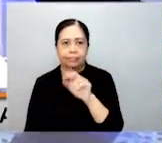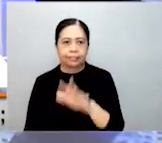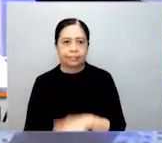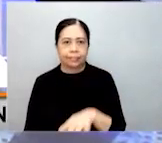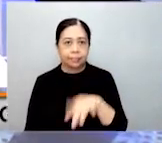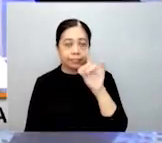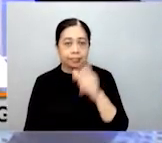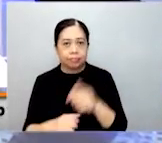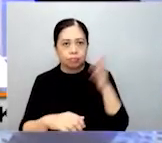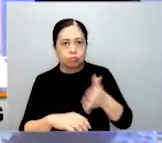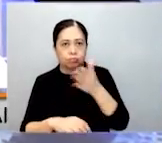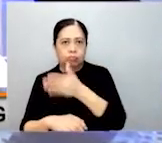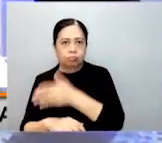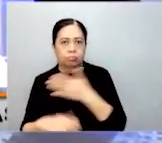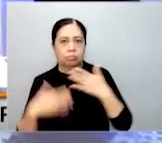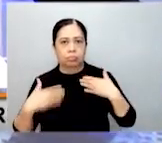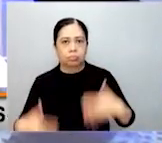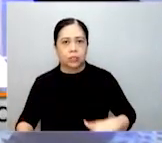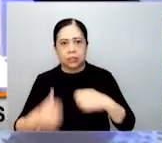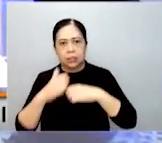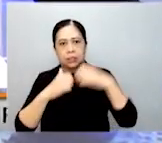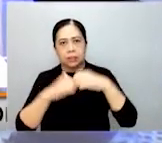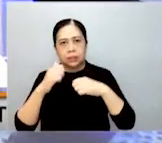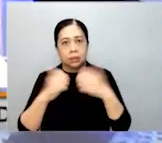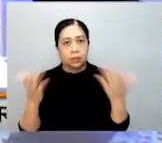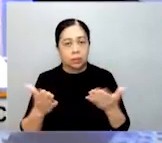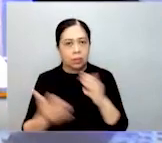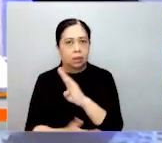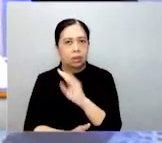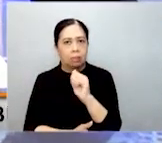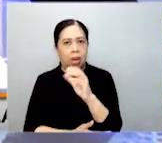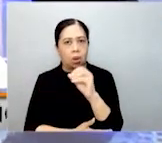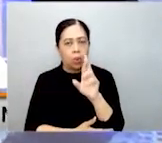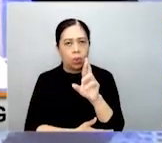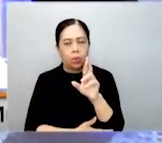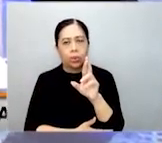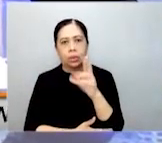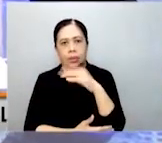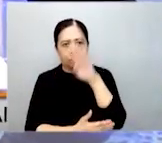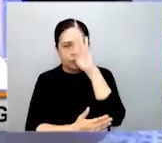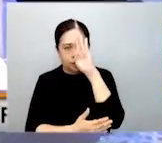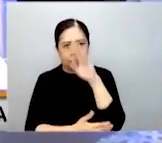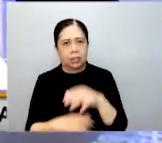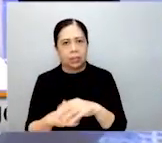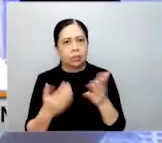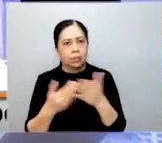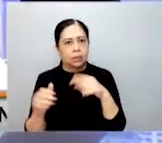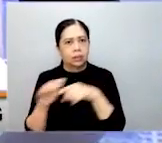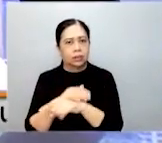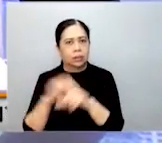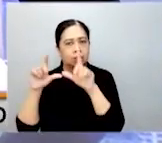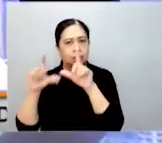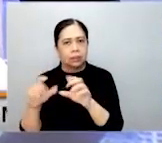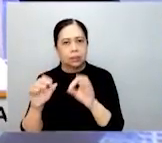Natagpuan ang chinop-chop ng katawan ng isang engineer sa Bacoor, Cavite isang buwan matapos siyang patayin. Muntik pang makatakas ang suspect